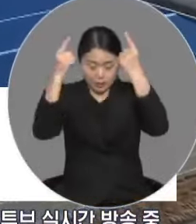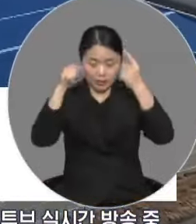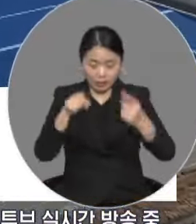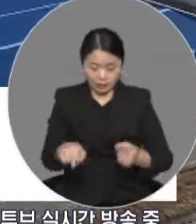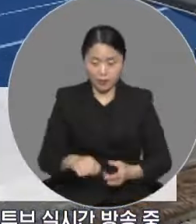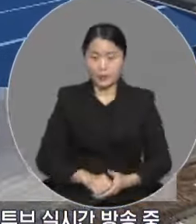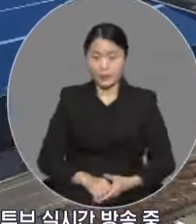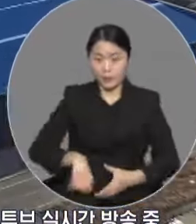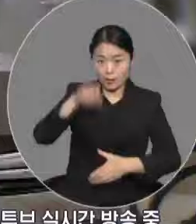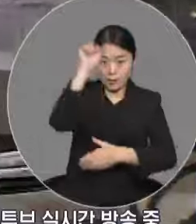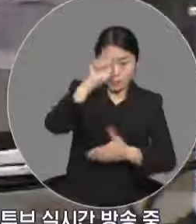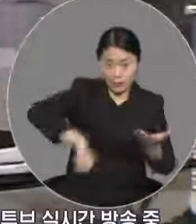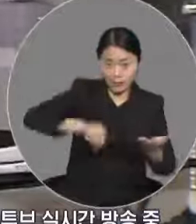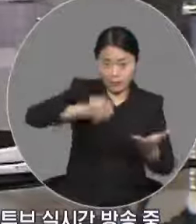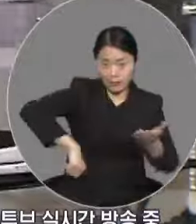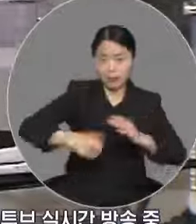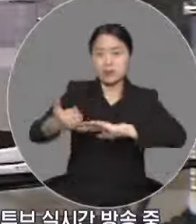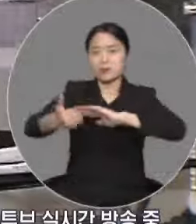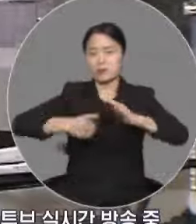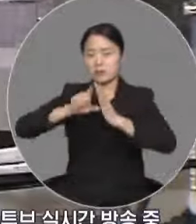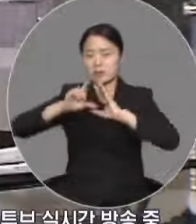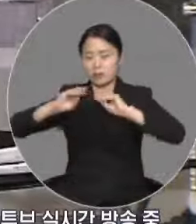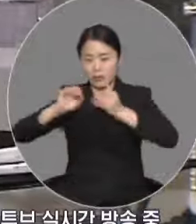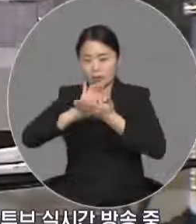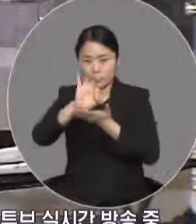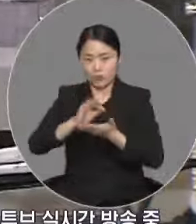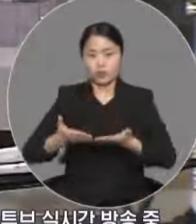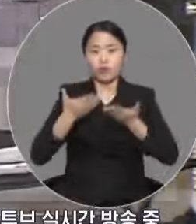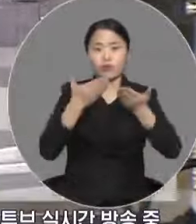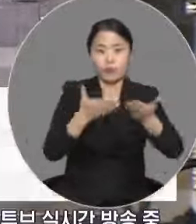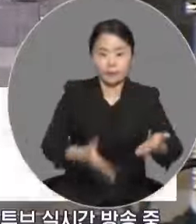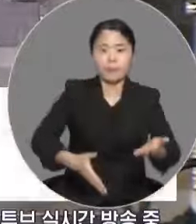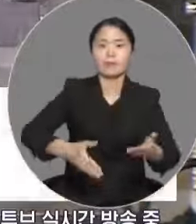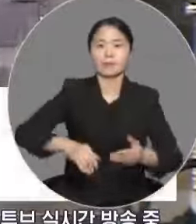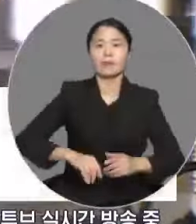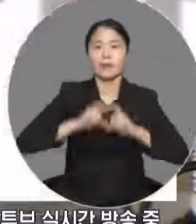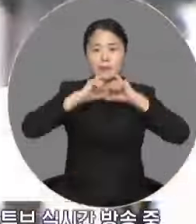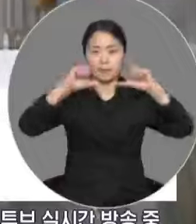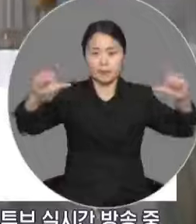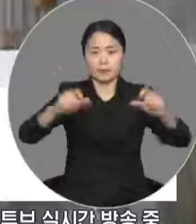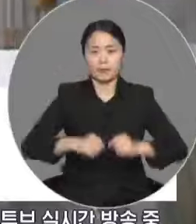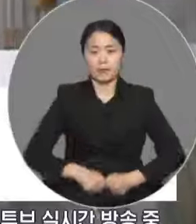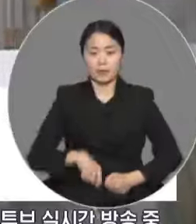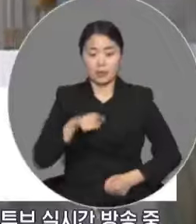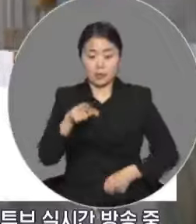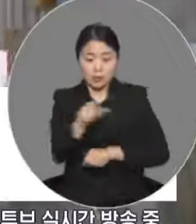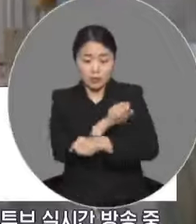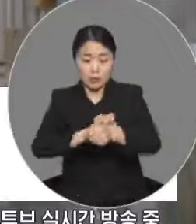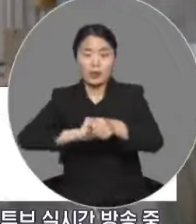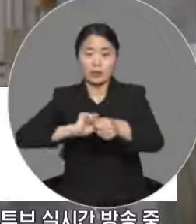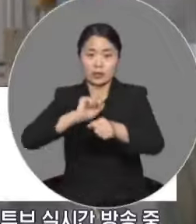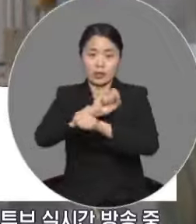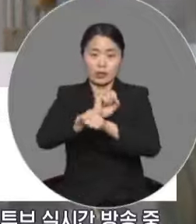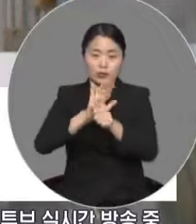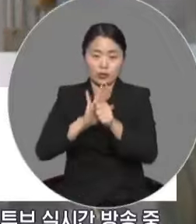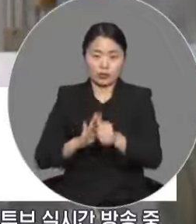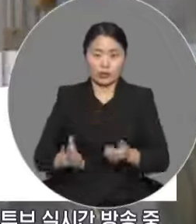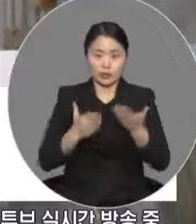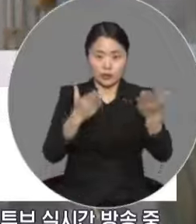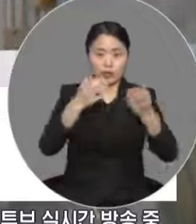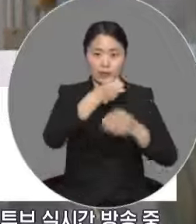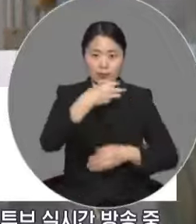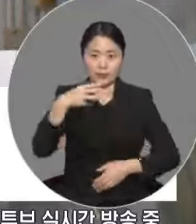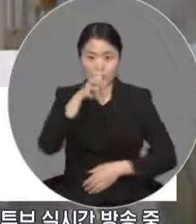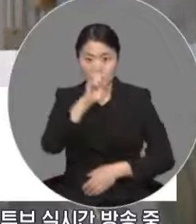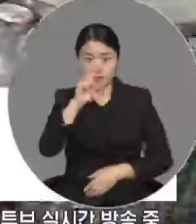사용도 허가했습니다. 울산시의 적극적인 행정으로 양극재 소재 공장을 조기에 지을 수 있게 된 삼성